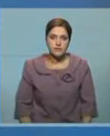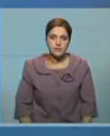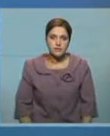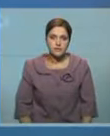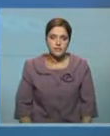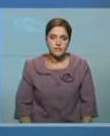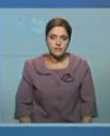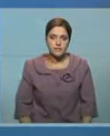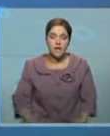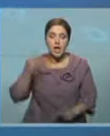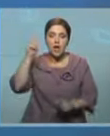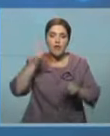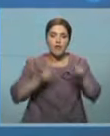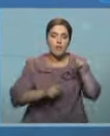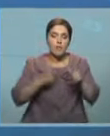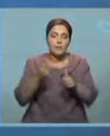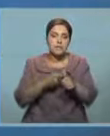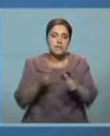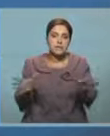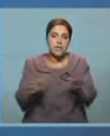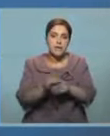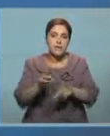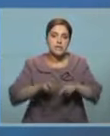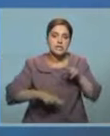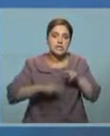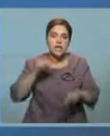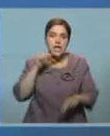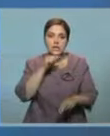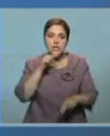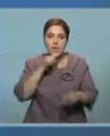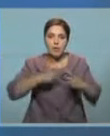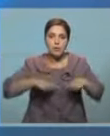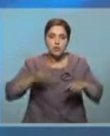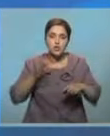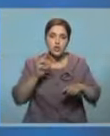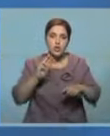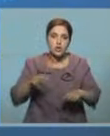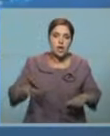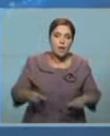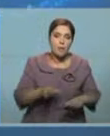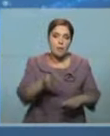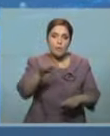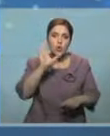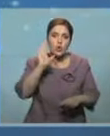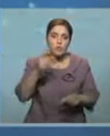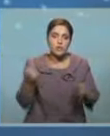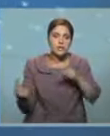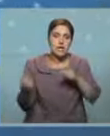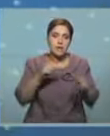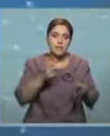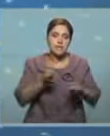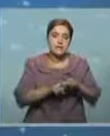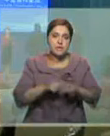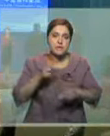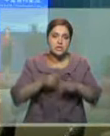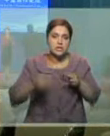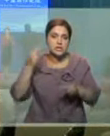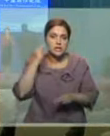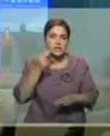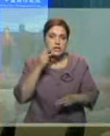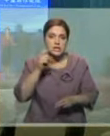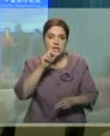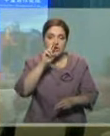Форум под названием «Совместное строительство экономического пояса шелкового пути и формирование комплексных взаимосвязей» завершился в Китае. За последние два года